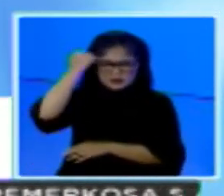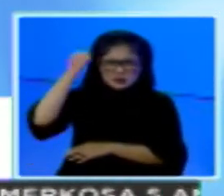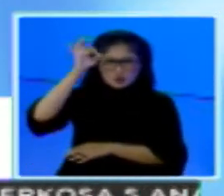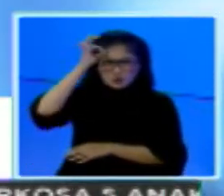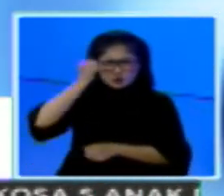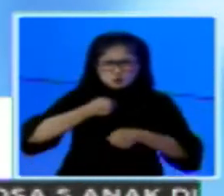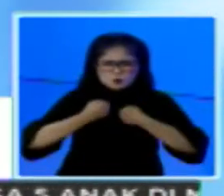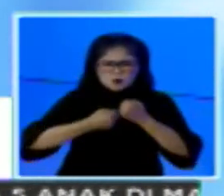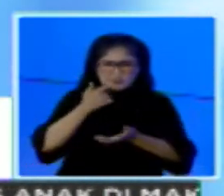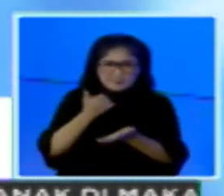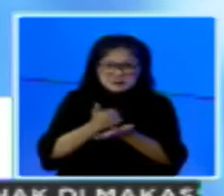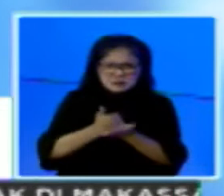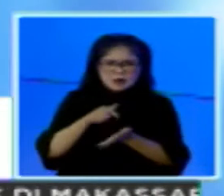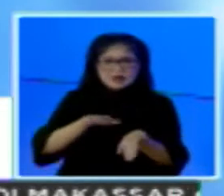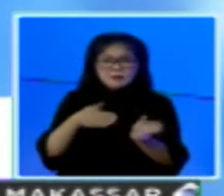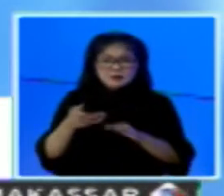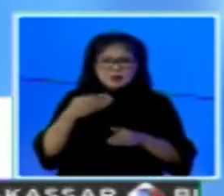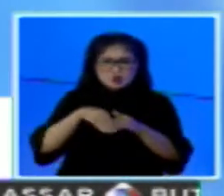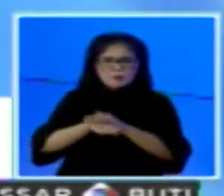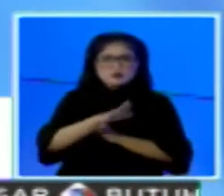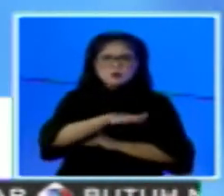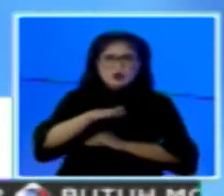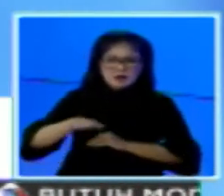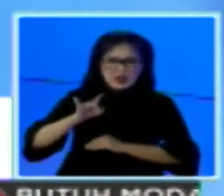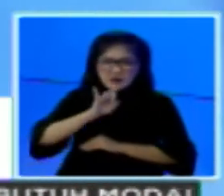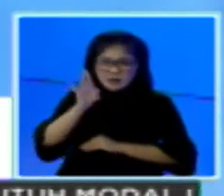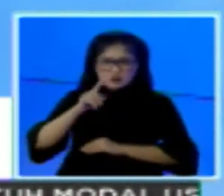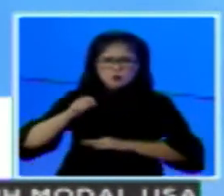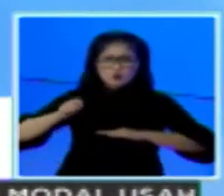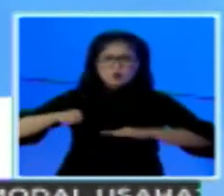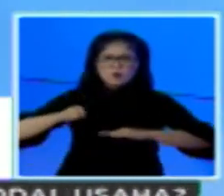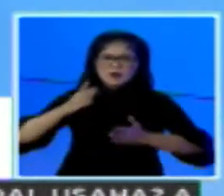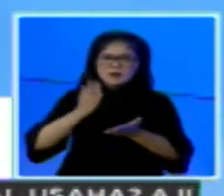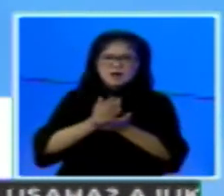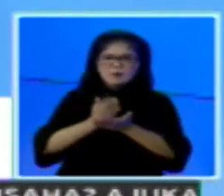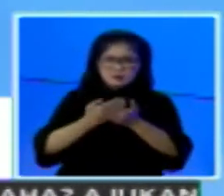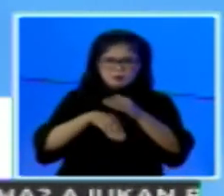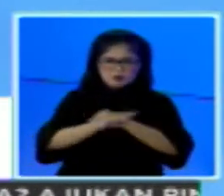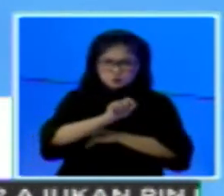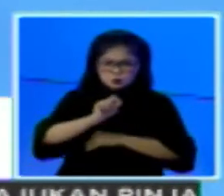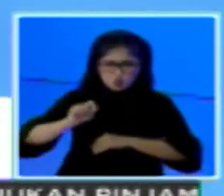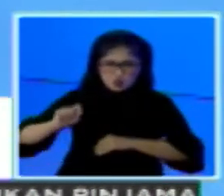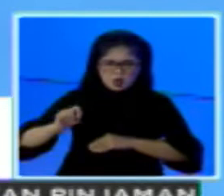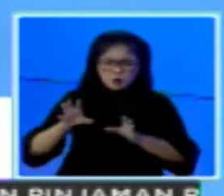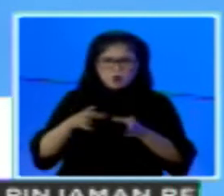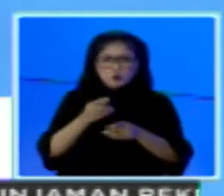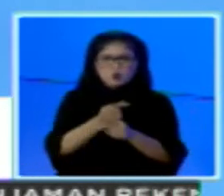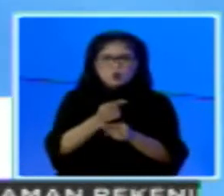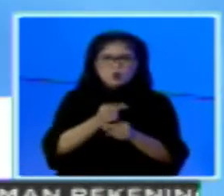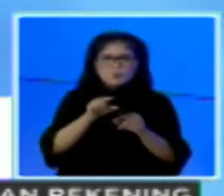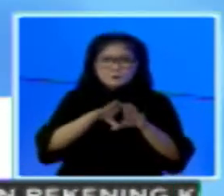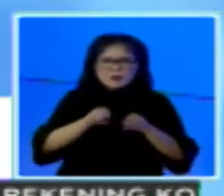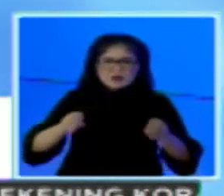memastikan penyebab kematian dengan memeriksa 7 saksi, termasuk siswa lain yang menjalani hukuman terlambat sekolah. Oknum guru